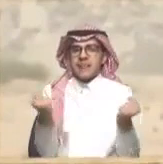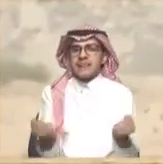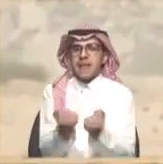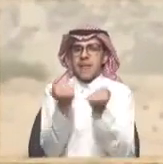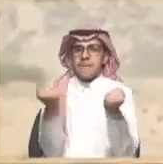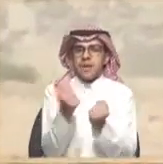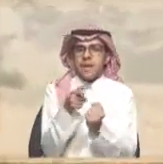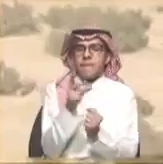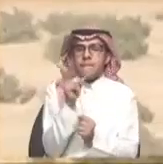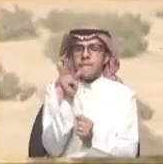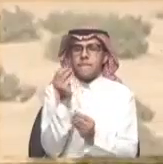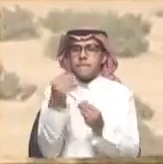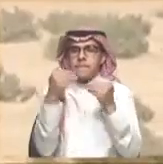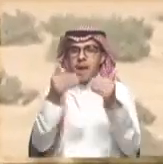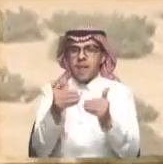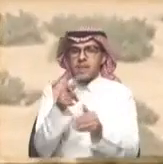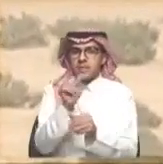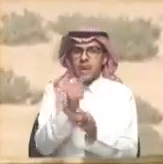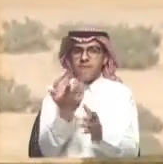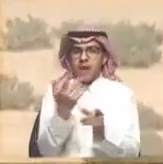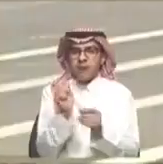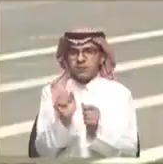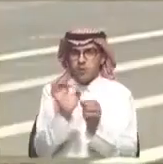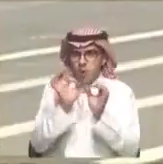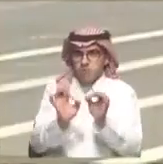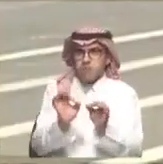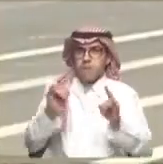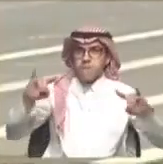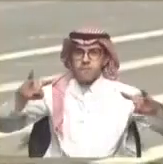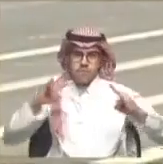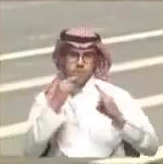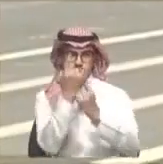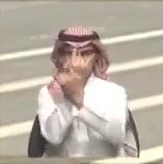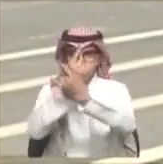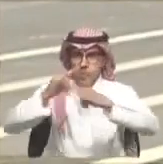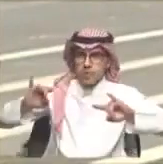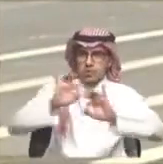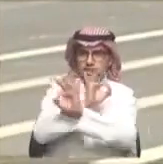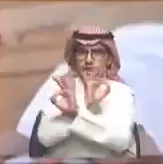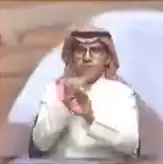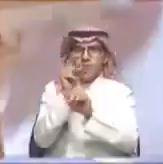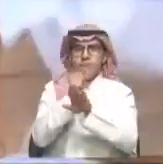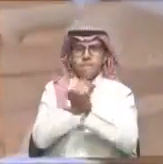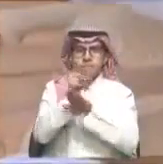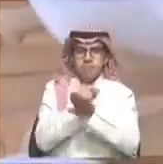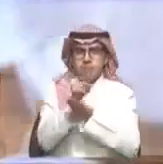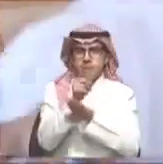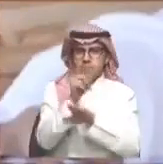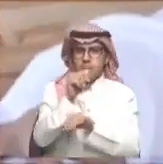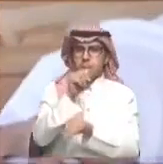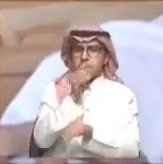التمرين العملياتي التي اشتملت على مناورات حية بالطائرات والإنزال الجوي والمدفعية والزوارق